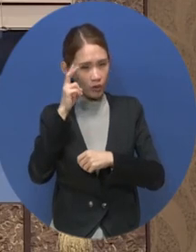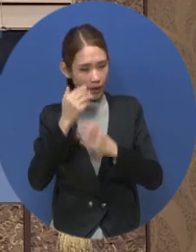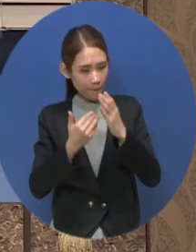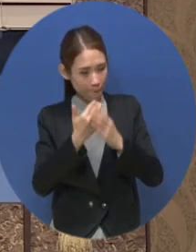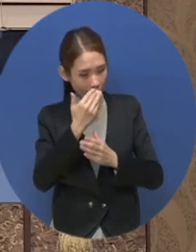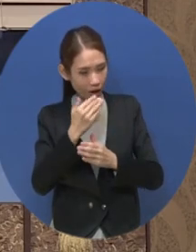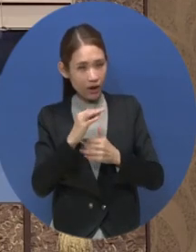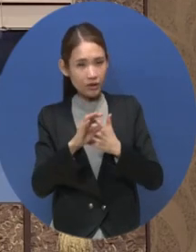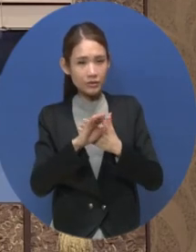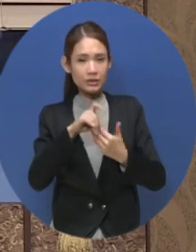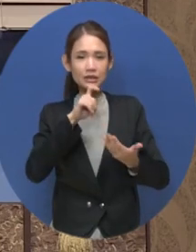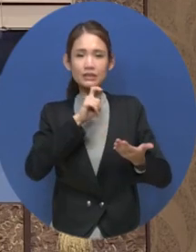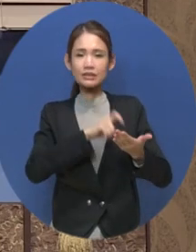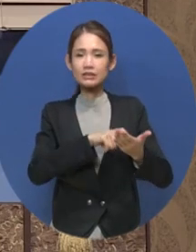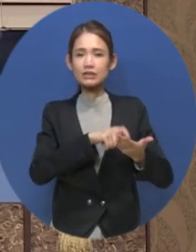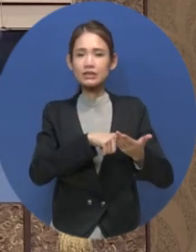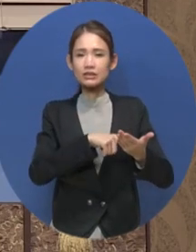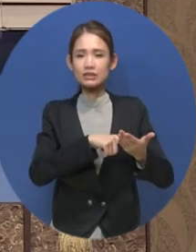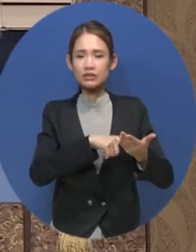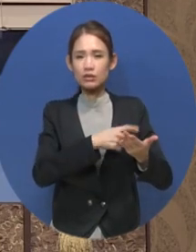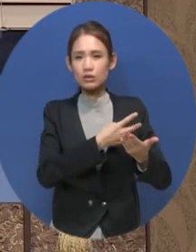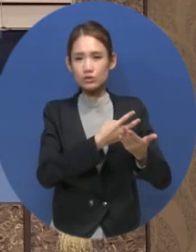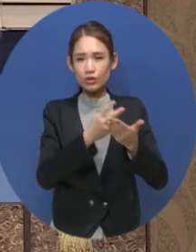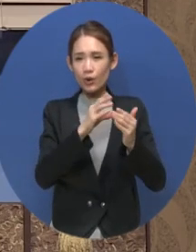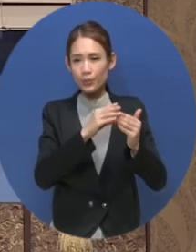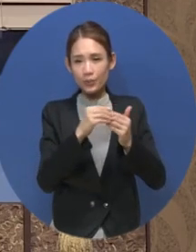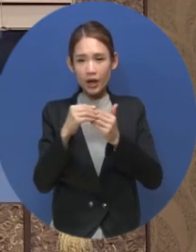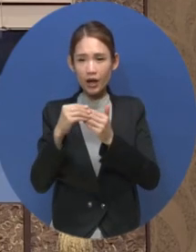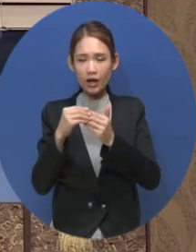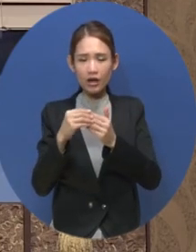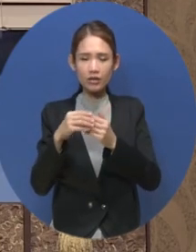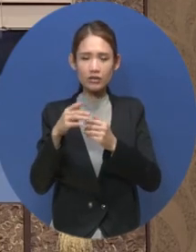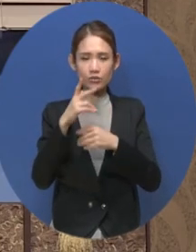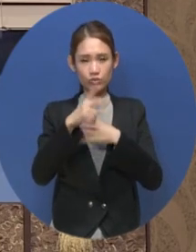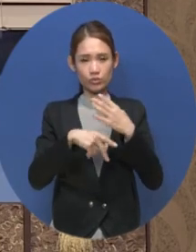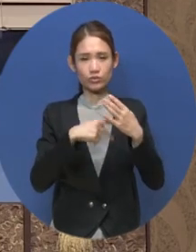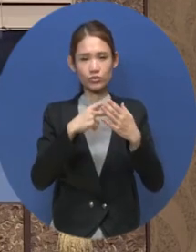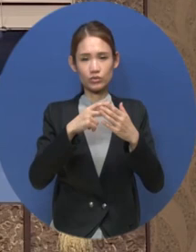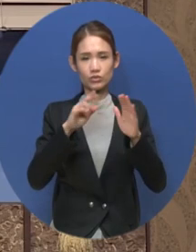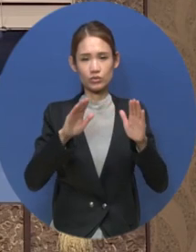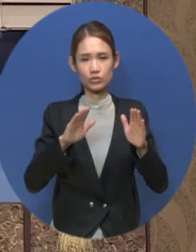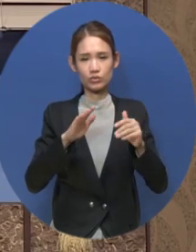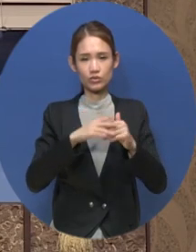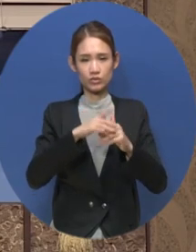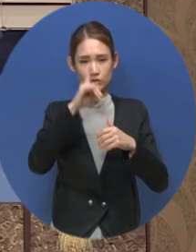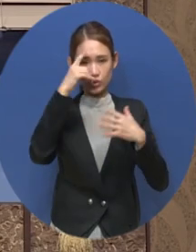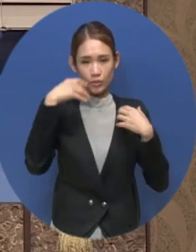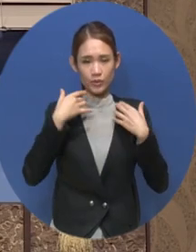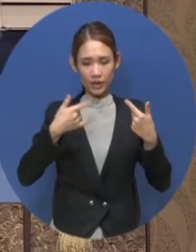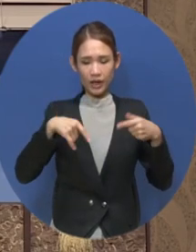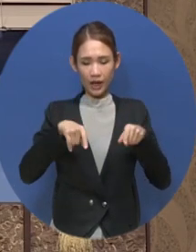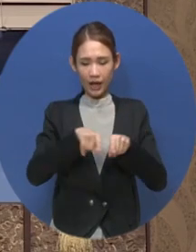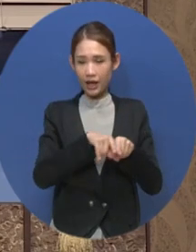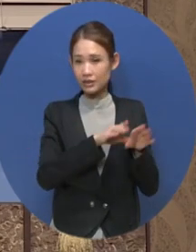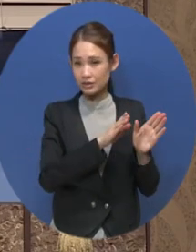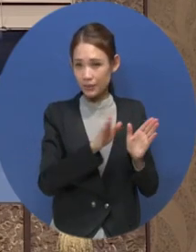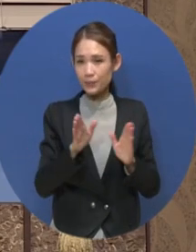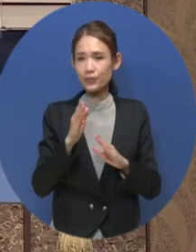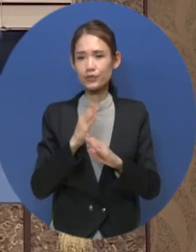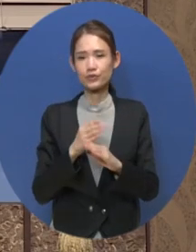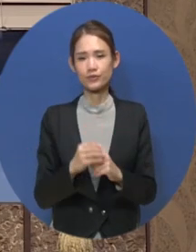된다면 긴급으로 국내에 후송할 수 있는 이런 시스템을 현재 정부하고 같이 해서 마련을 하고